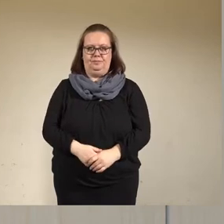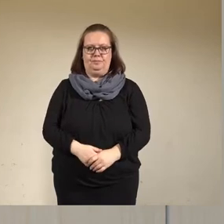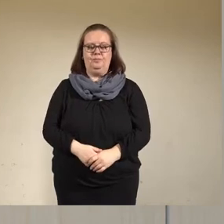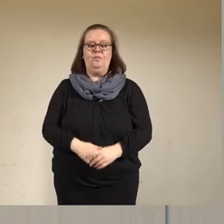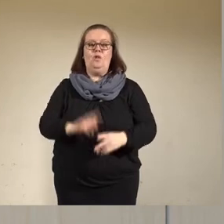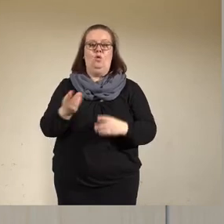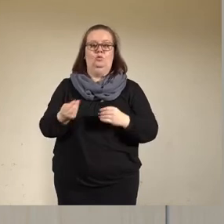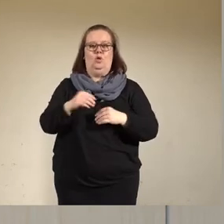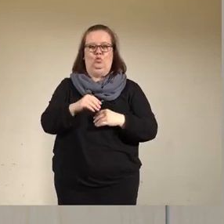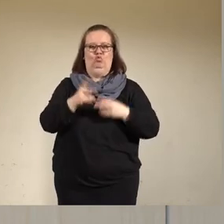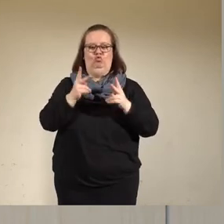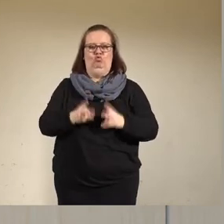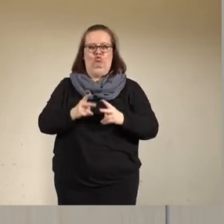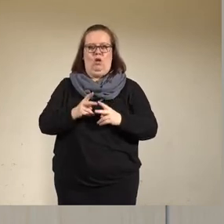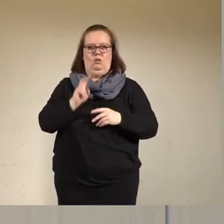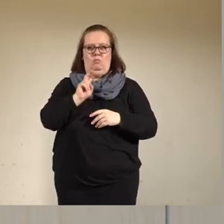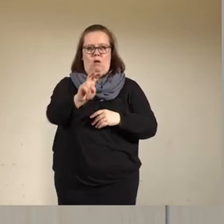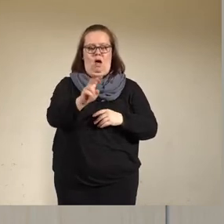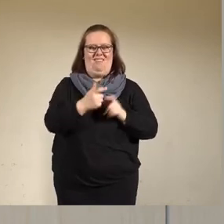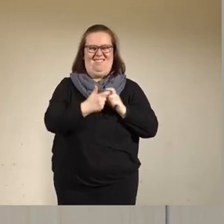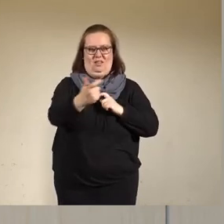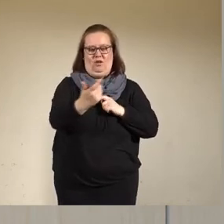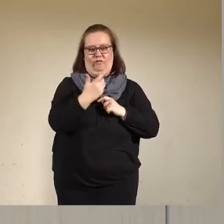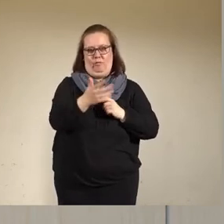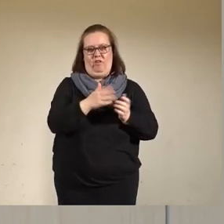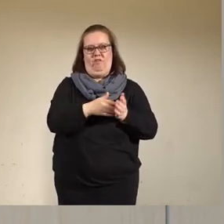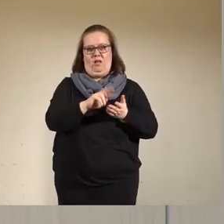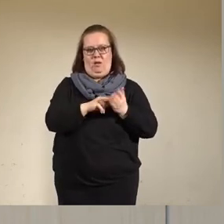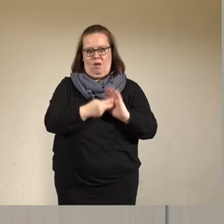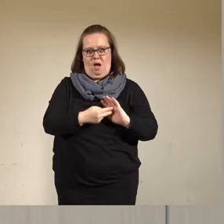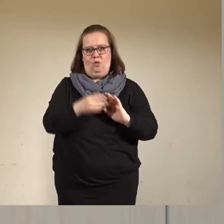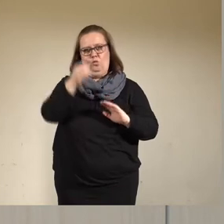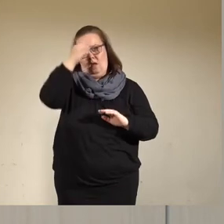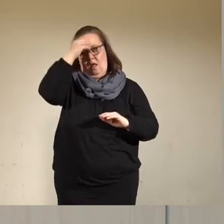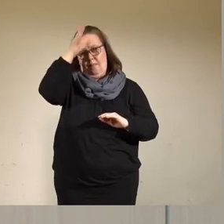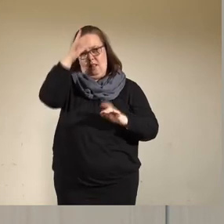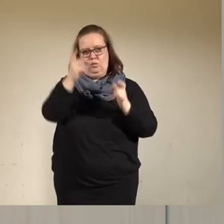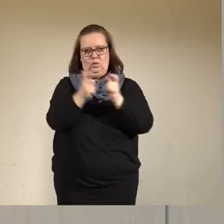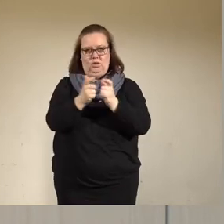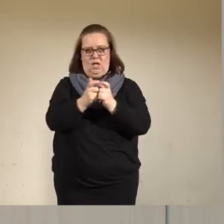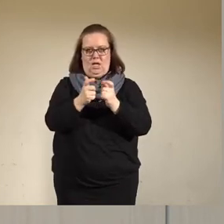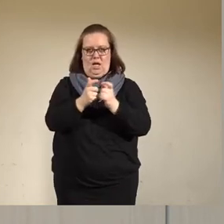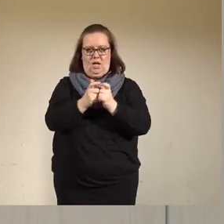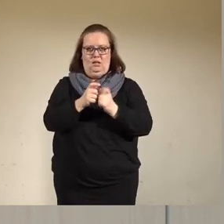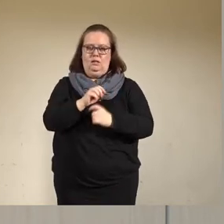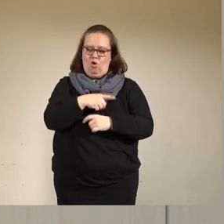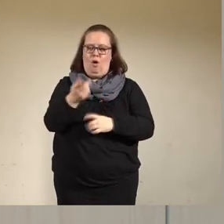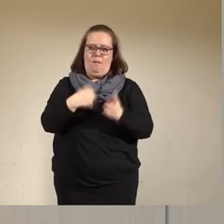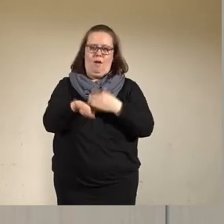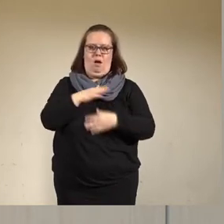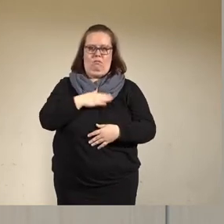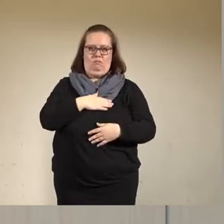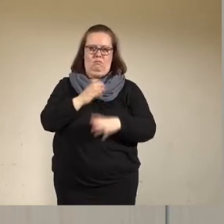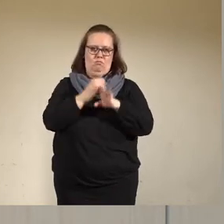erreicht, dass die Stadtbahnlinie 5 zügig weitergeplant werden kann und ein Bildungsticket den ÖPNV noch